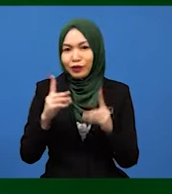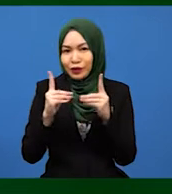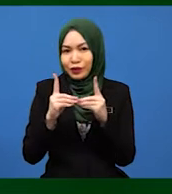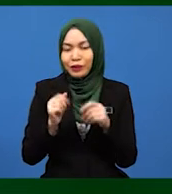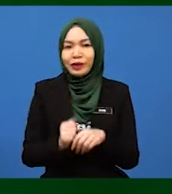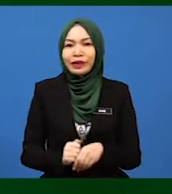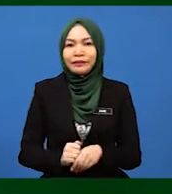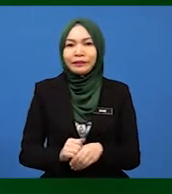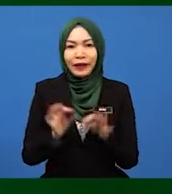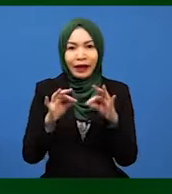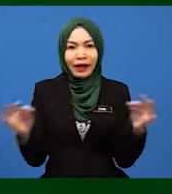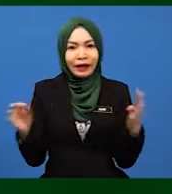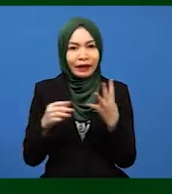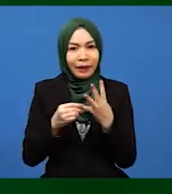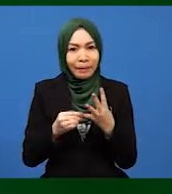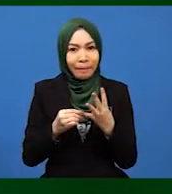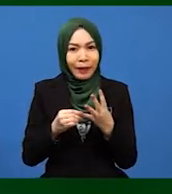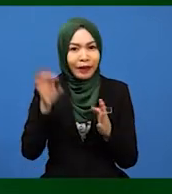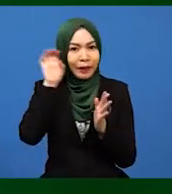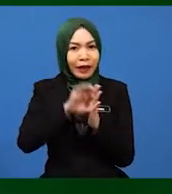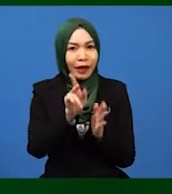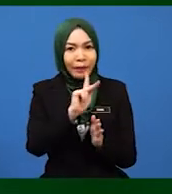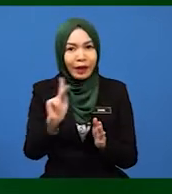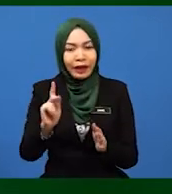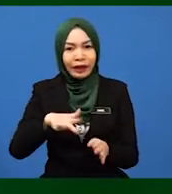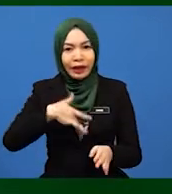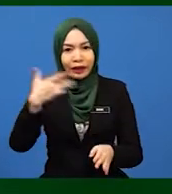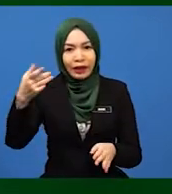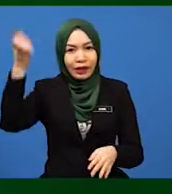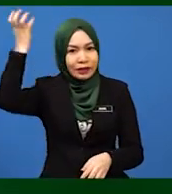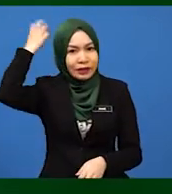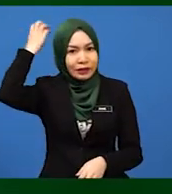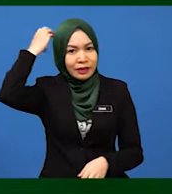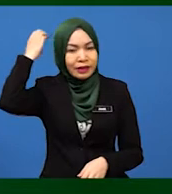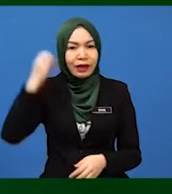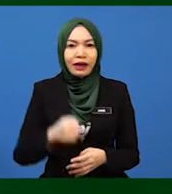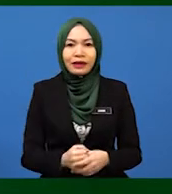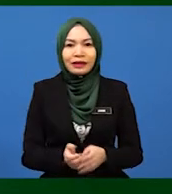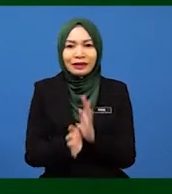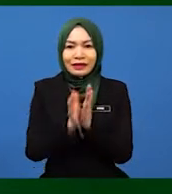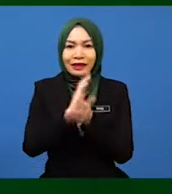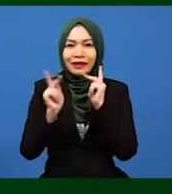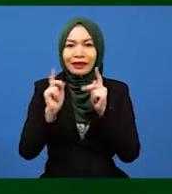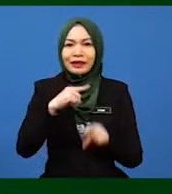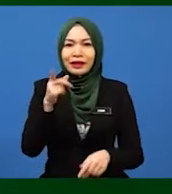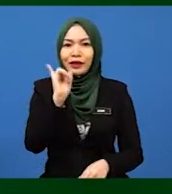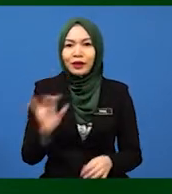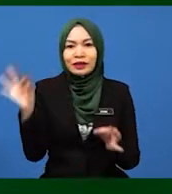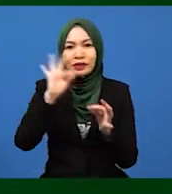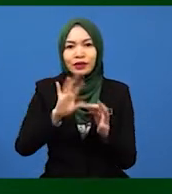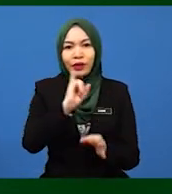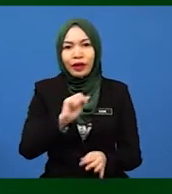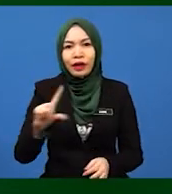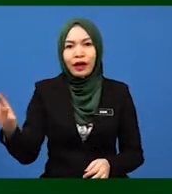Ayat keempat pula menggambarkan perasaan sedar. Jadi, kata seru yang sesuai